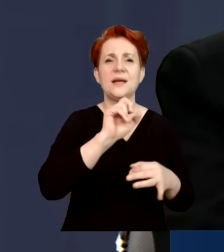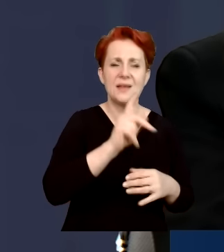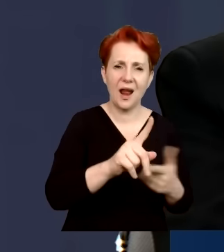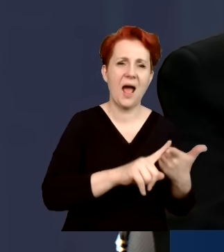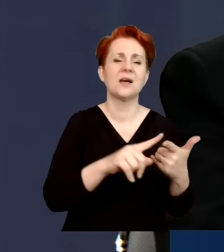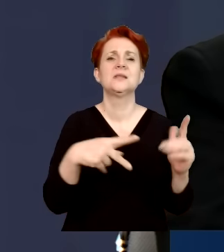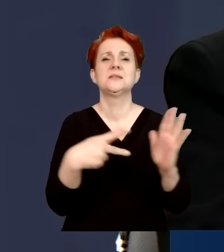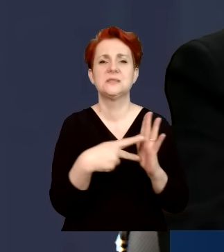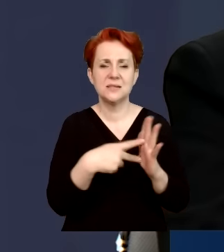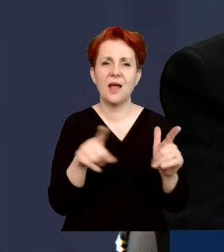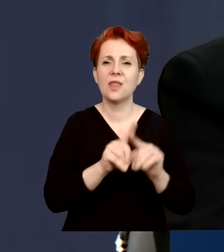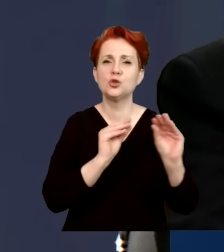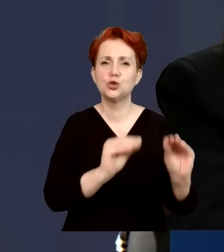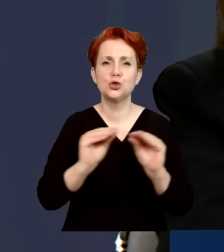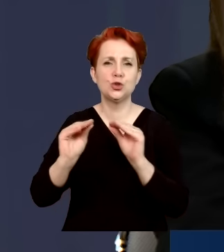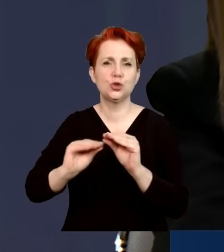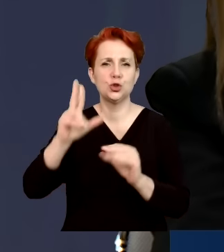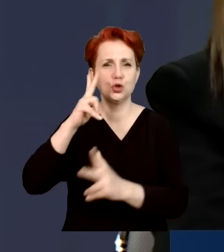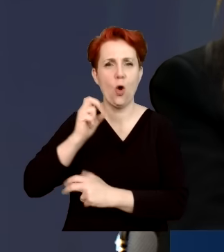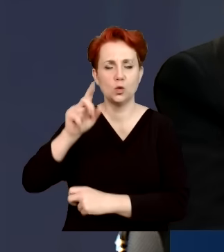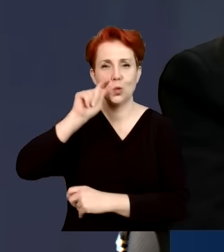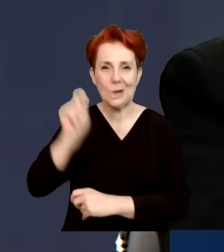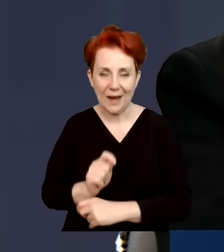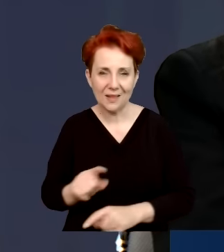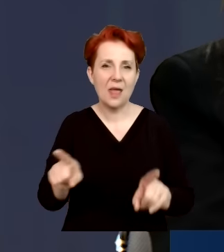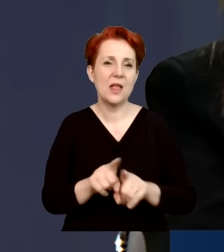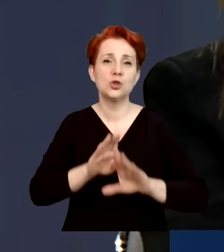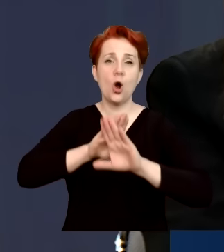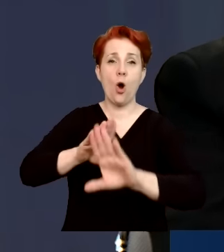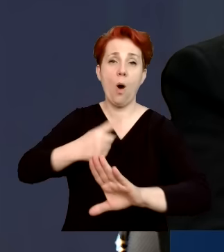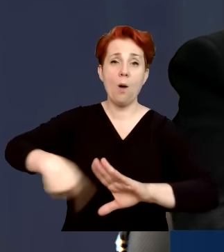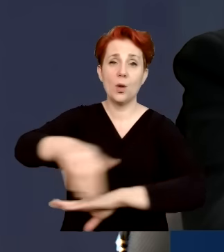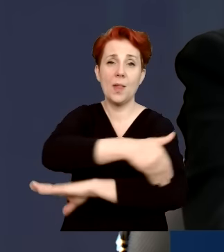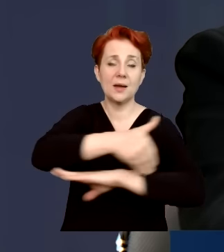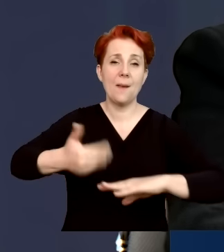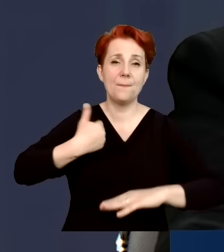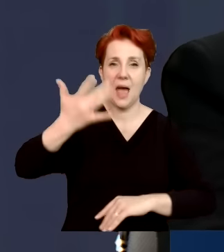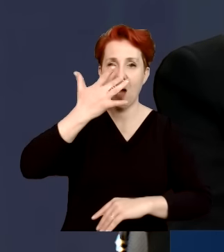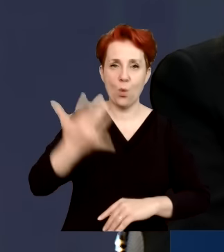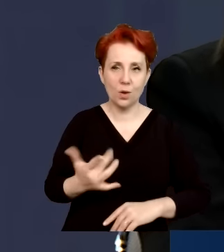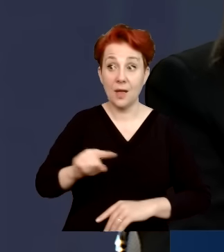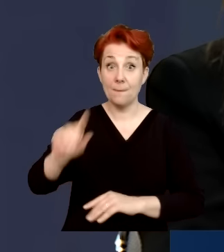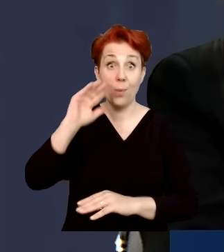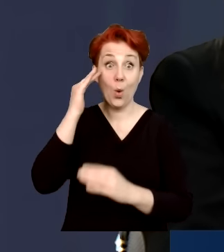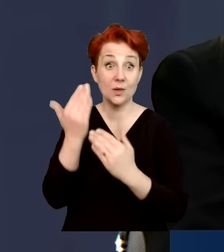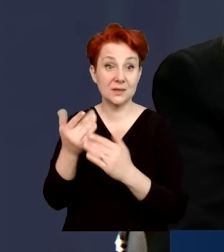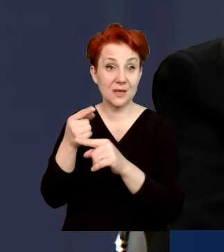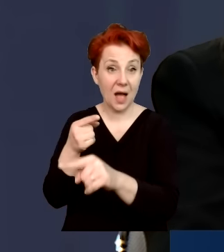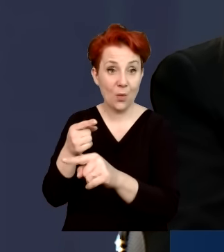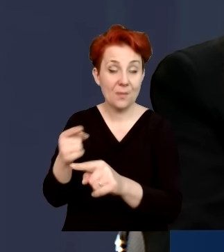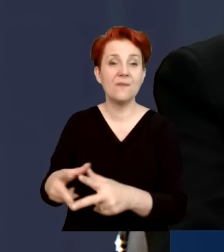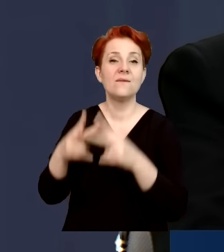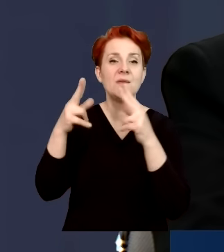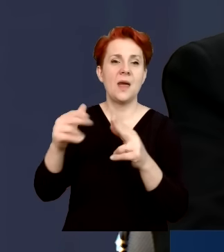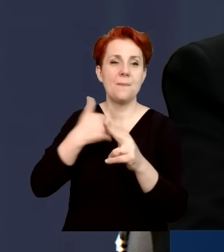szkolenia żołnierzy ukraińskich, ale i obroną naszej granicy białoruskiej. Ja go tam poznawałam podczas tych